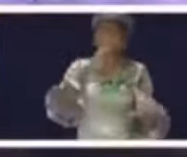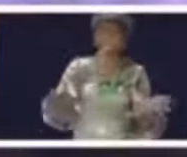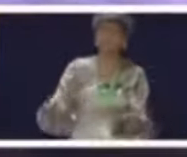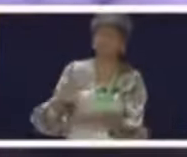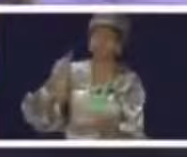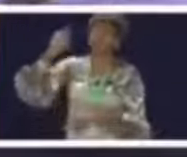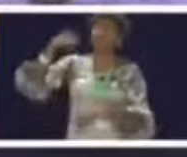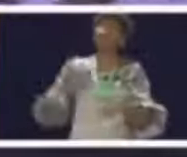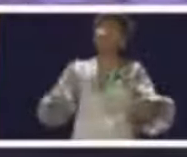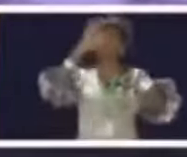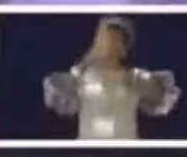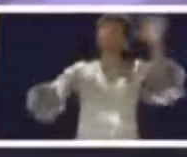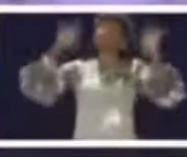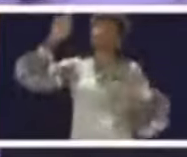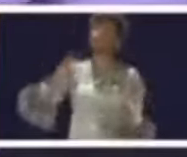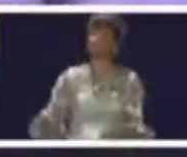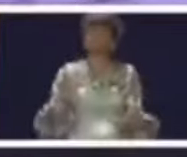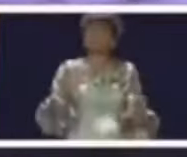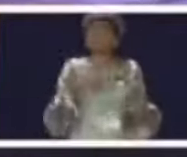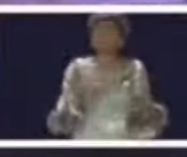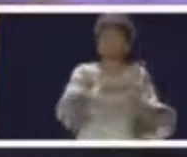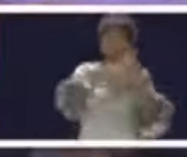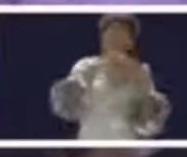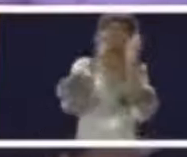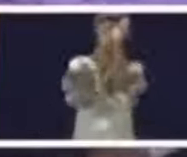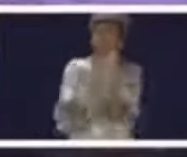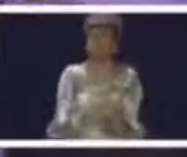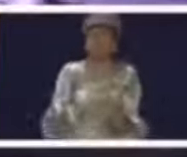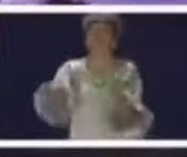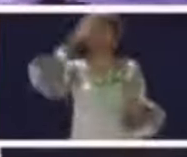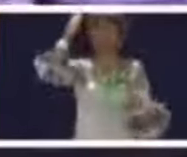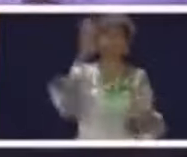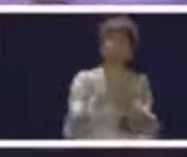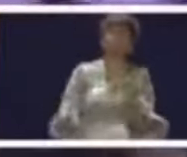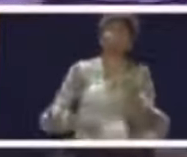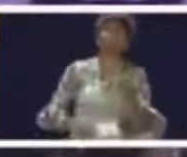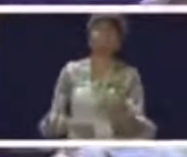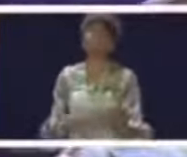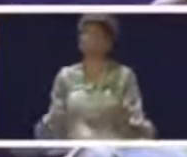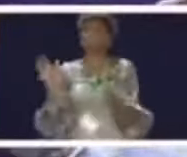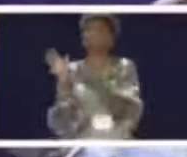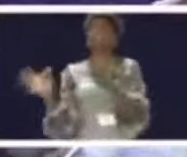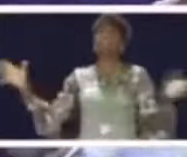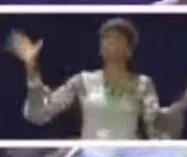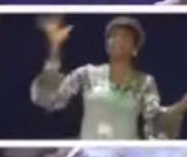Àpèyí ọ̀ jẹ́jí gbogbo ìjìyà ayé wa kó dákẹ́ ẹ̀kọ́ orúkọ.